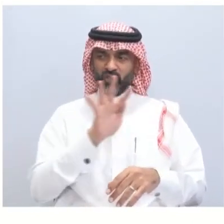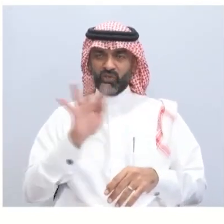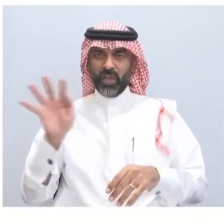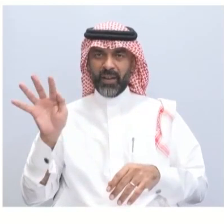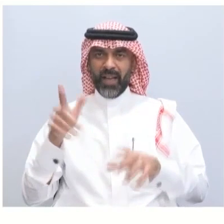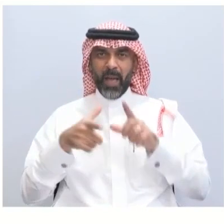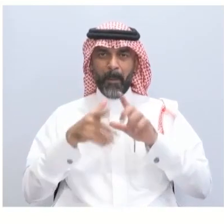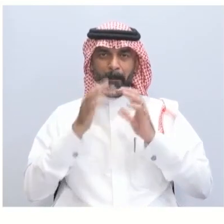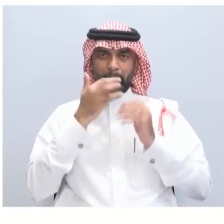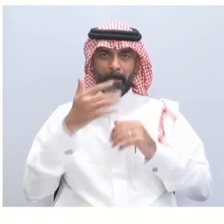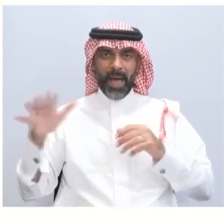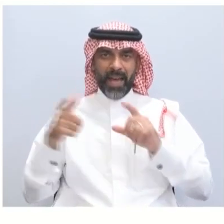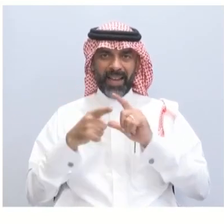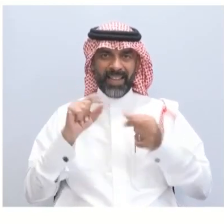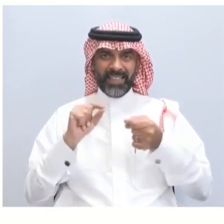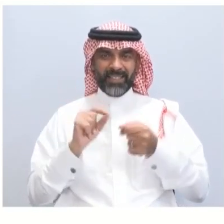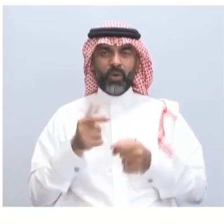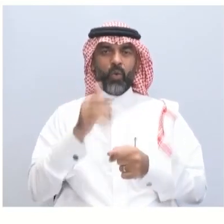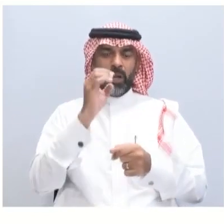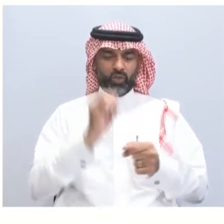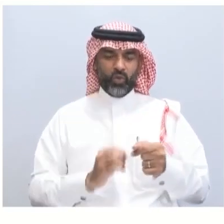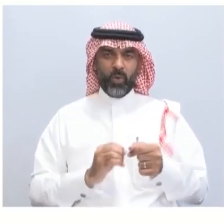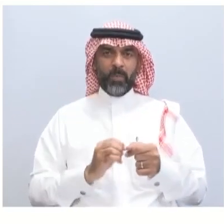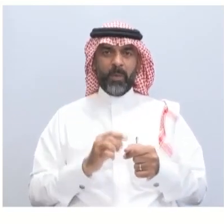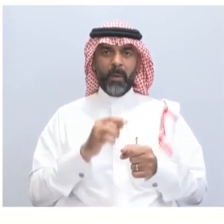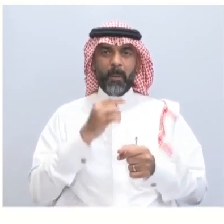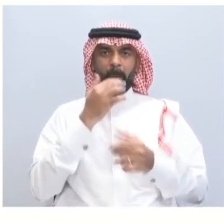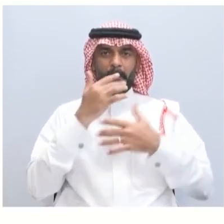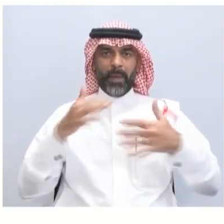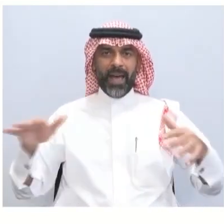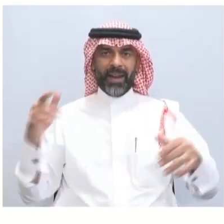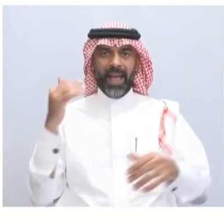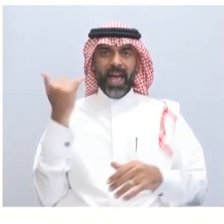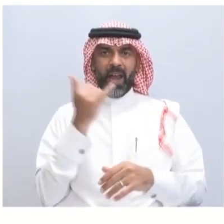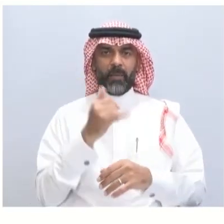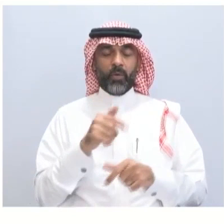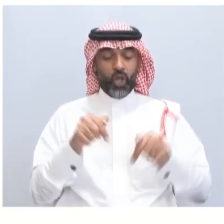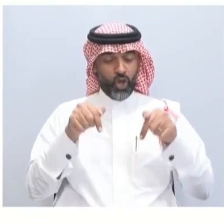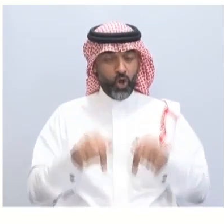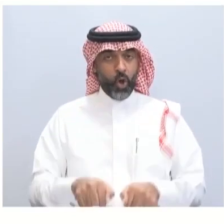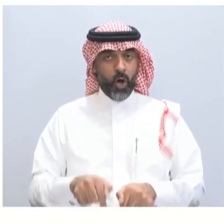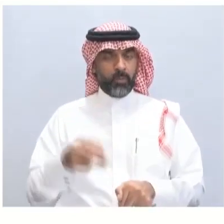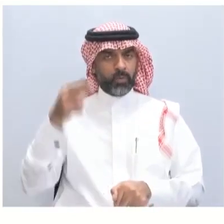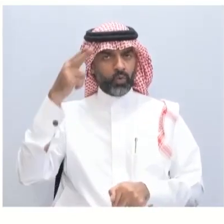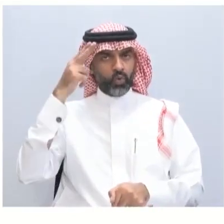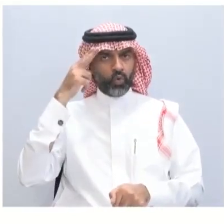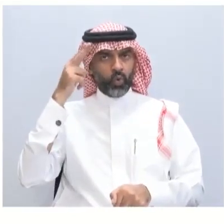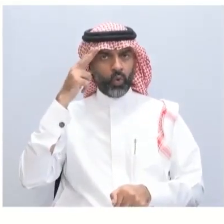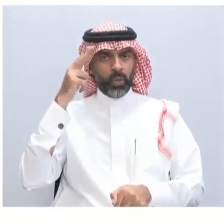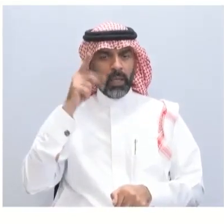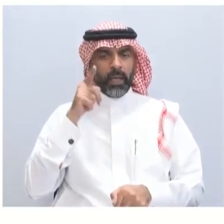والمتصل بالمحيط الهندي في الجنوب واليوم المملكه العربيه السعوديه